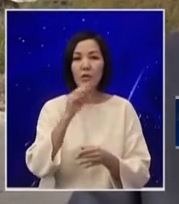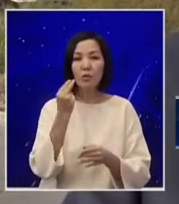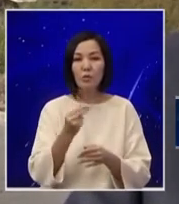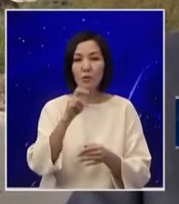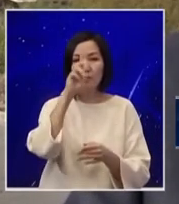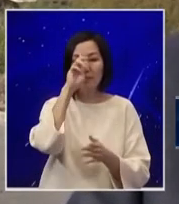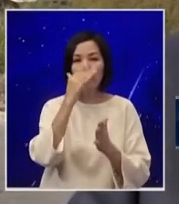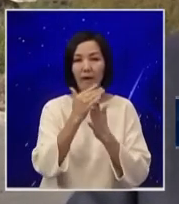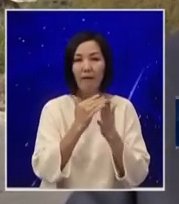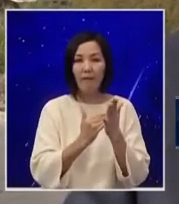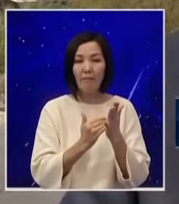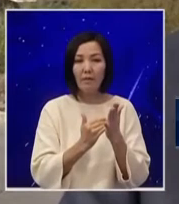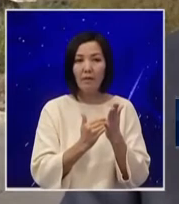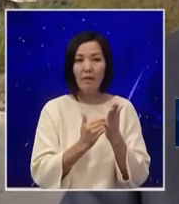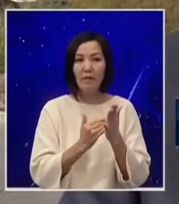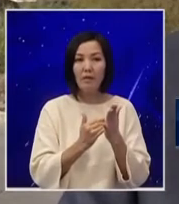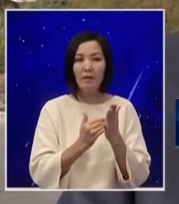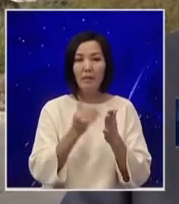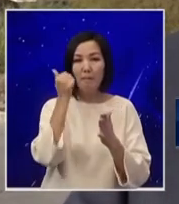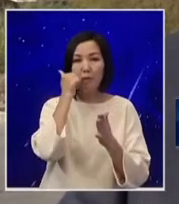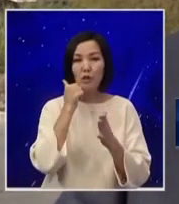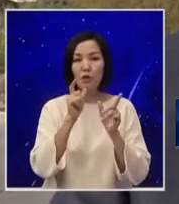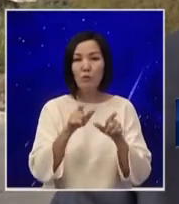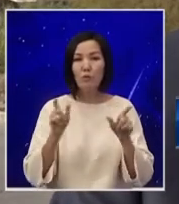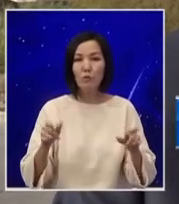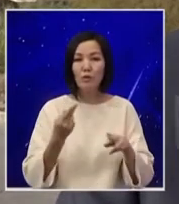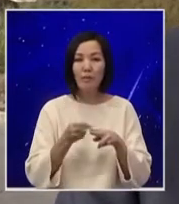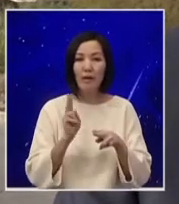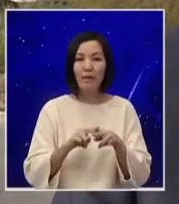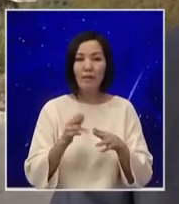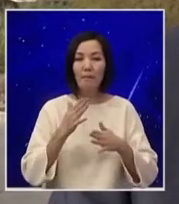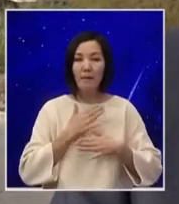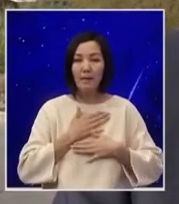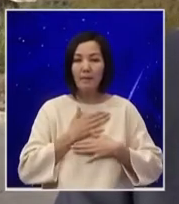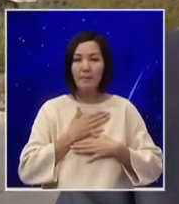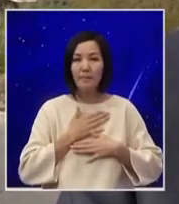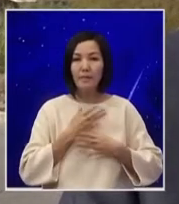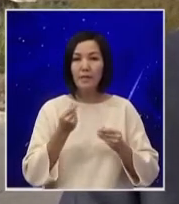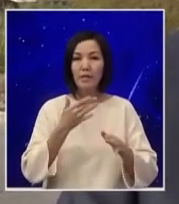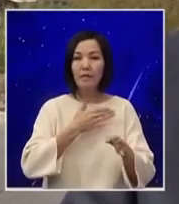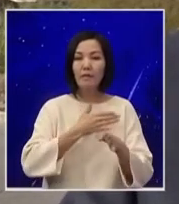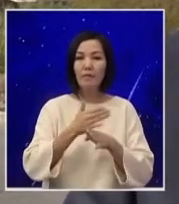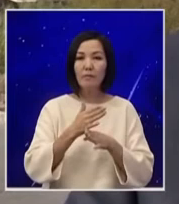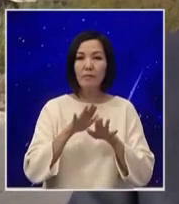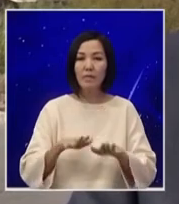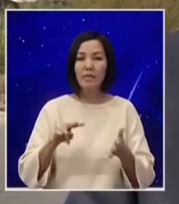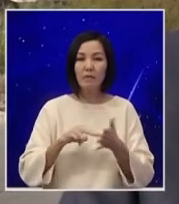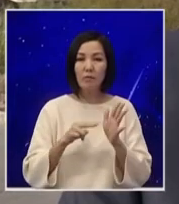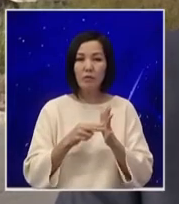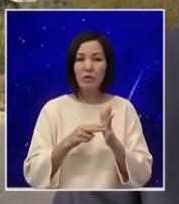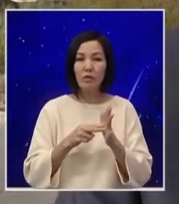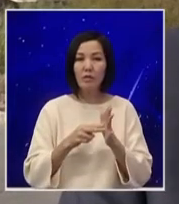по отношению пожилым людям это мы финансируем с местного бюджета